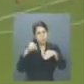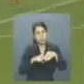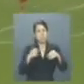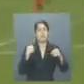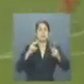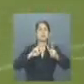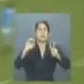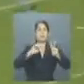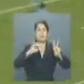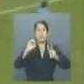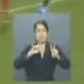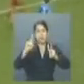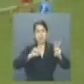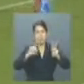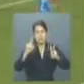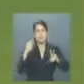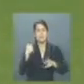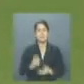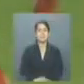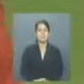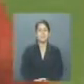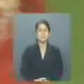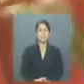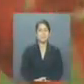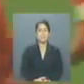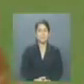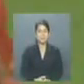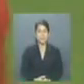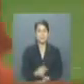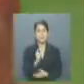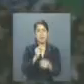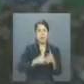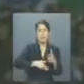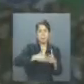กเอาชนะโบคุ้มแบบหืดขึ้นคอ2ประตูต่อ1พร้อมกับผ่านเข้ารอบ